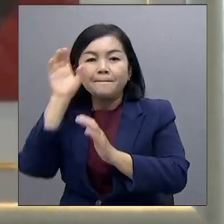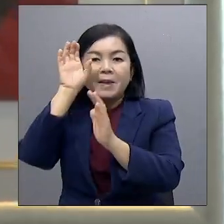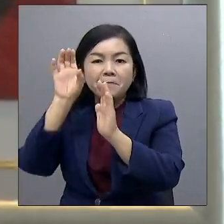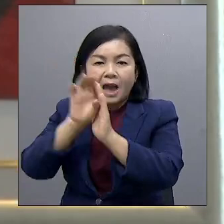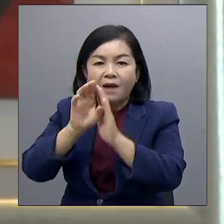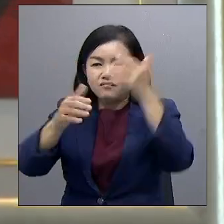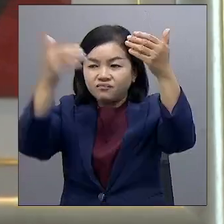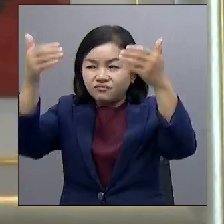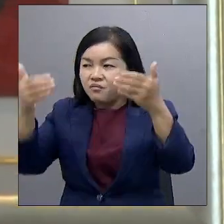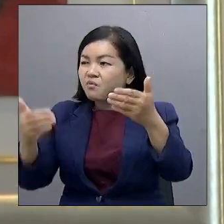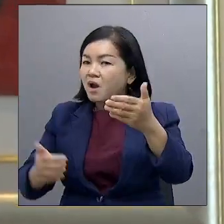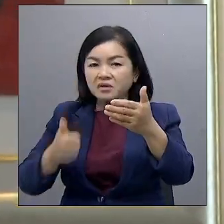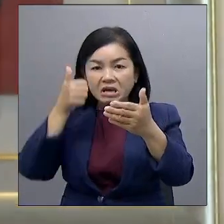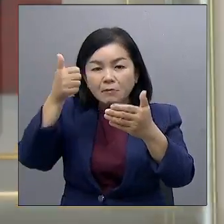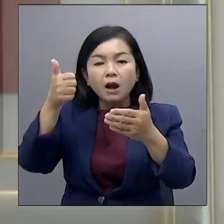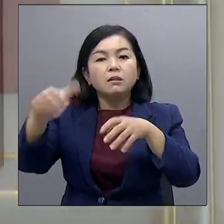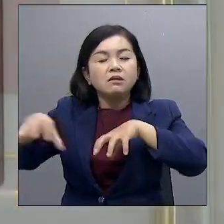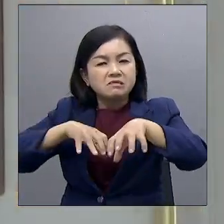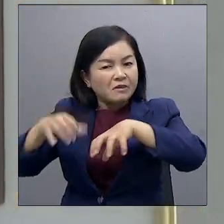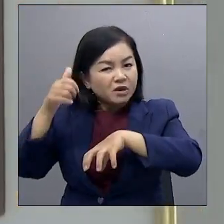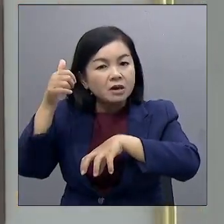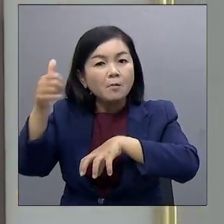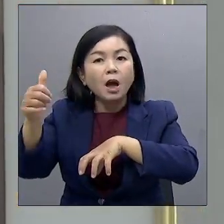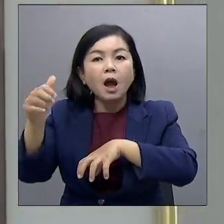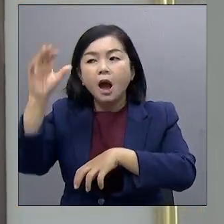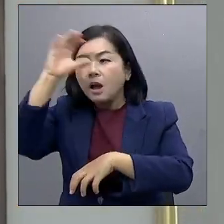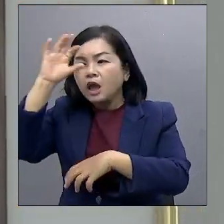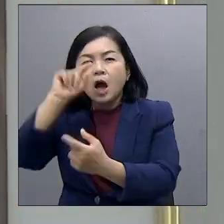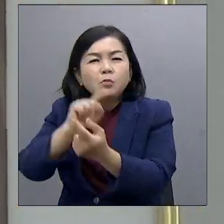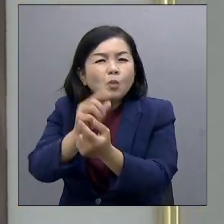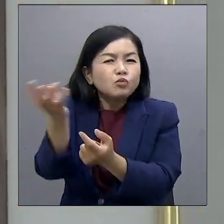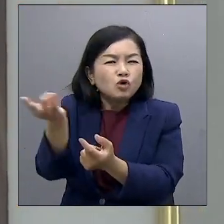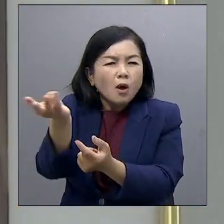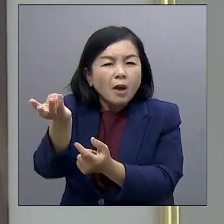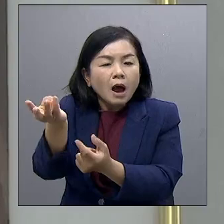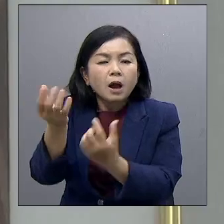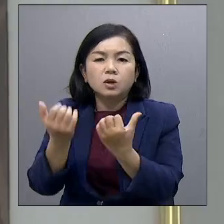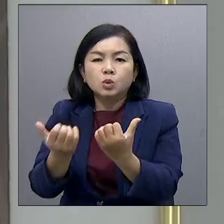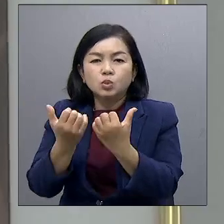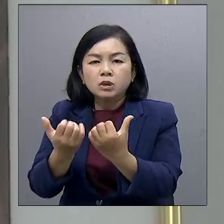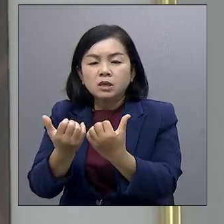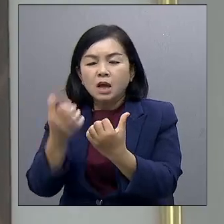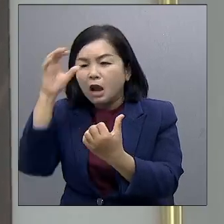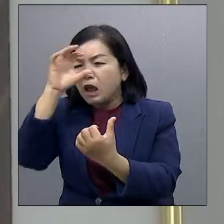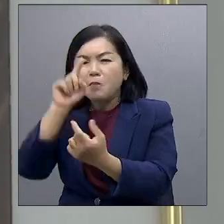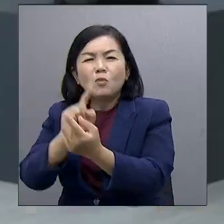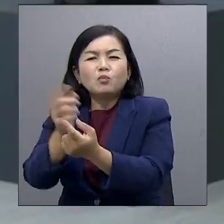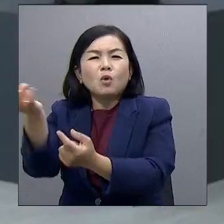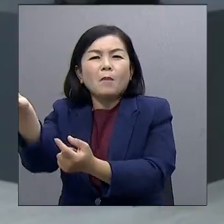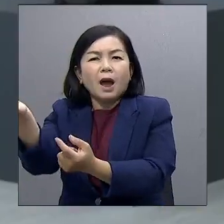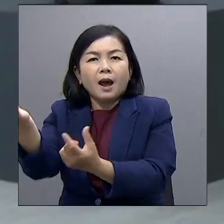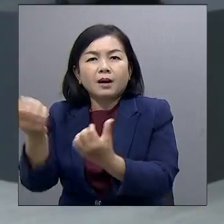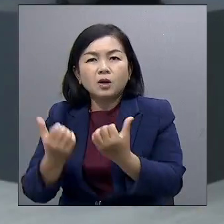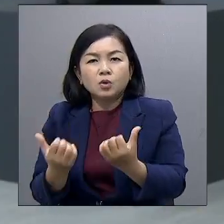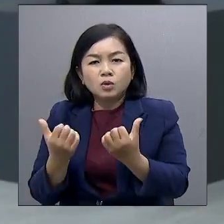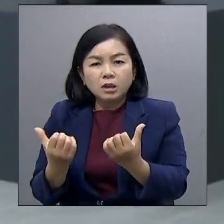ดีได้ดีมากๆแล้วก็เป็นผลงานที่เราหาดูไม่ได้เป็นบางชิ้นเป็นบางชิ้นที่หาดูได้ยากมากแล้วก็